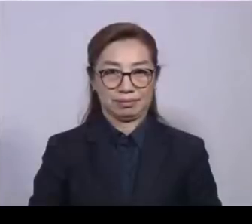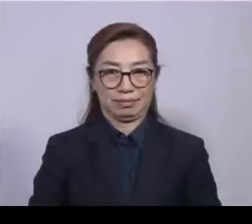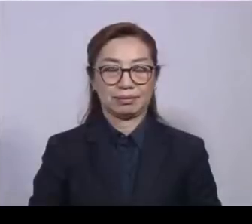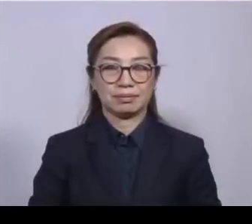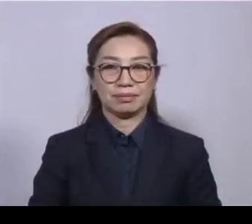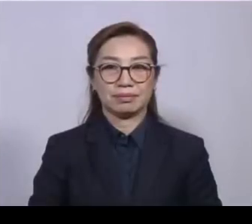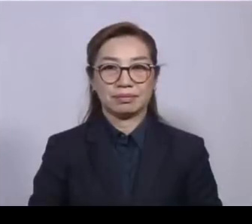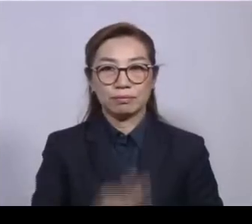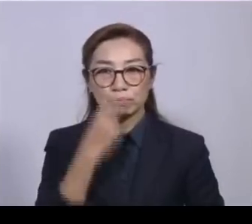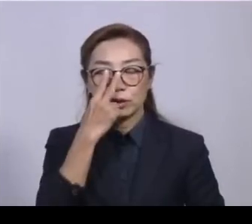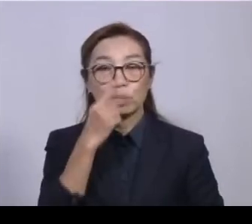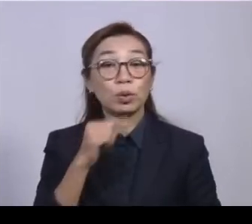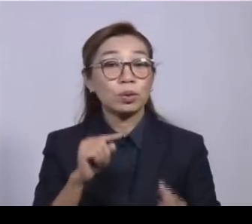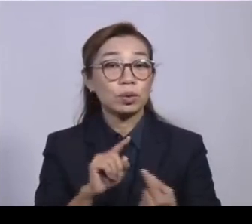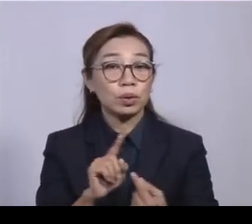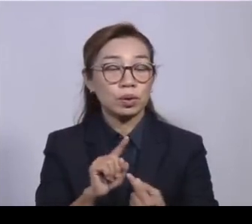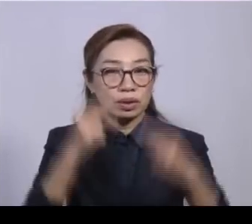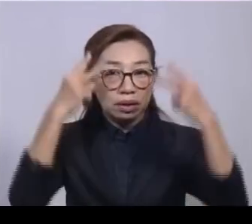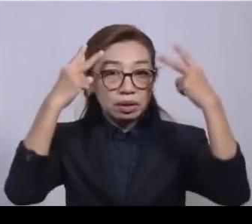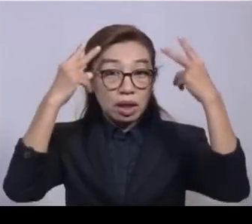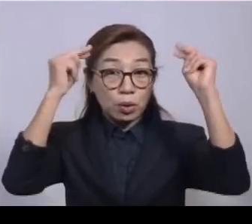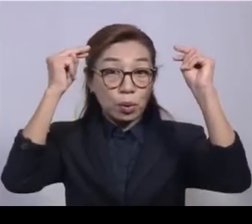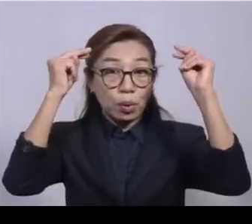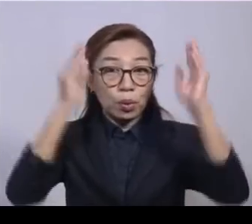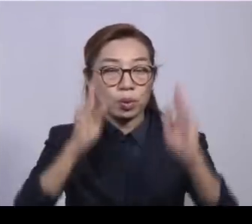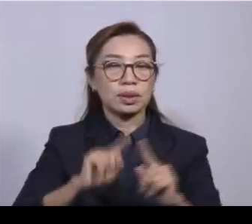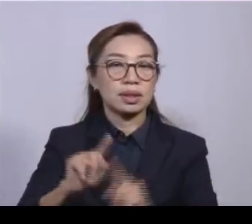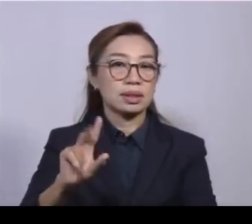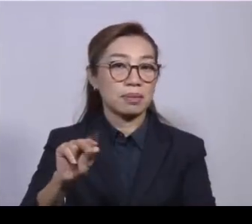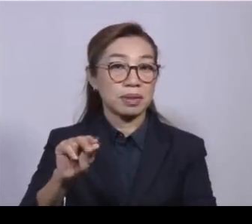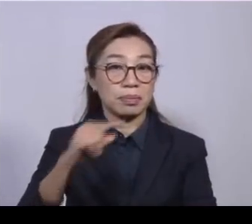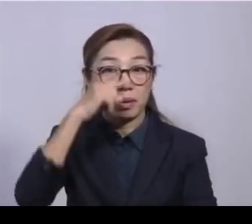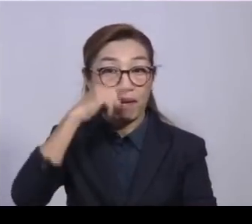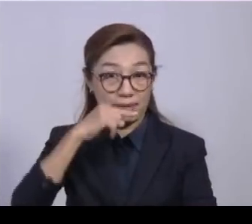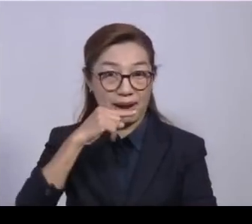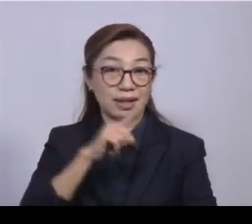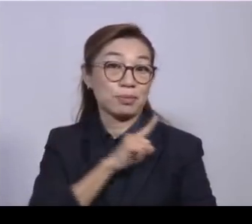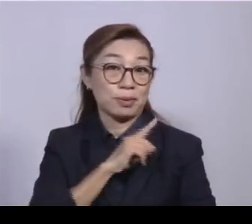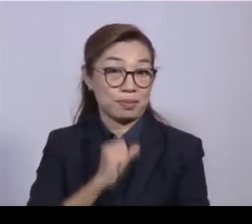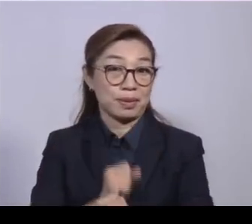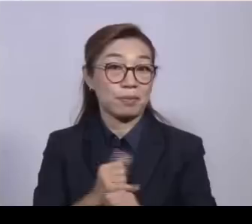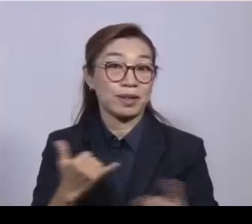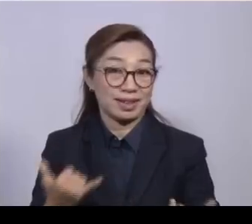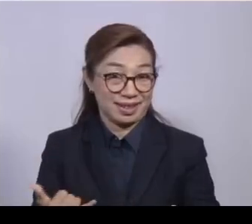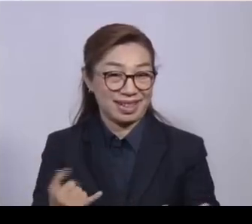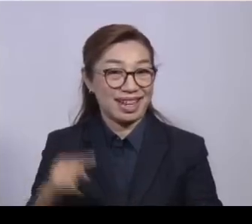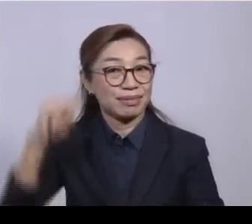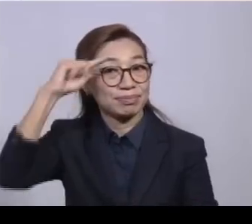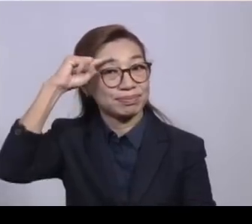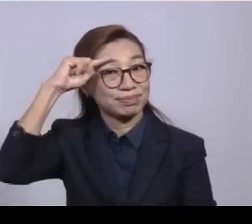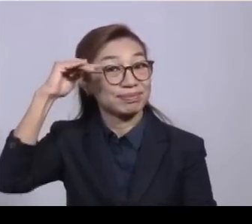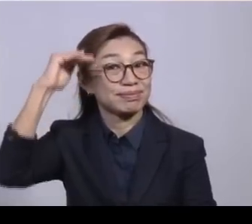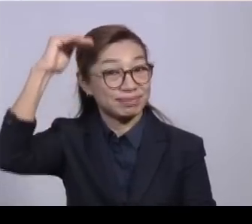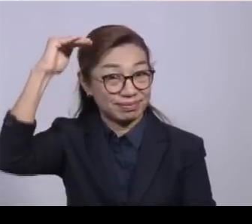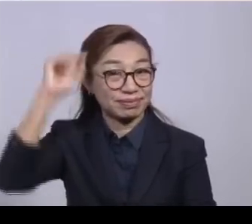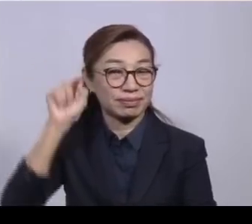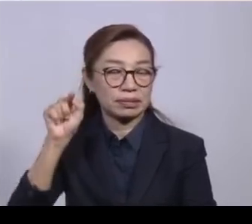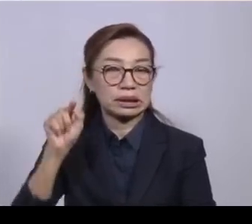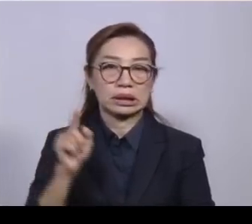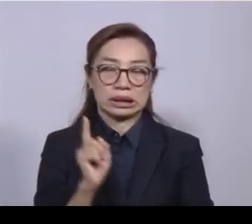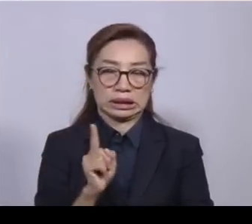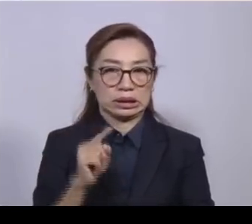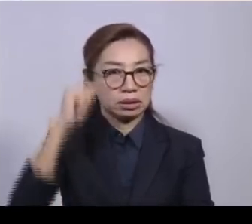มาติดตามภารกิจของนายกรัฐมนตรีคนที่ 30ของประเทศไทยคุณเศรษฐาทวีสินนะครับแม้ว่าทาง